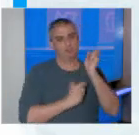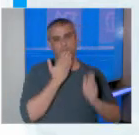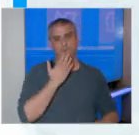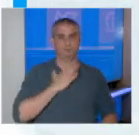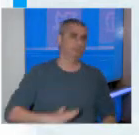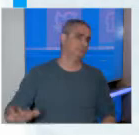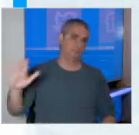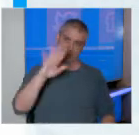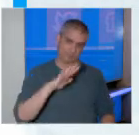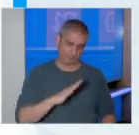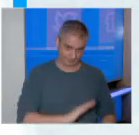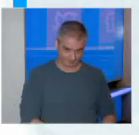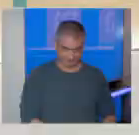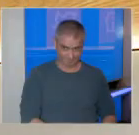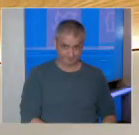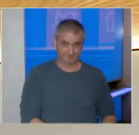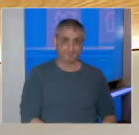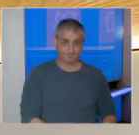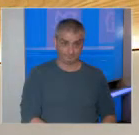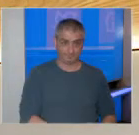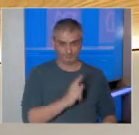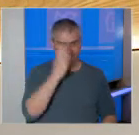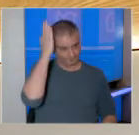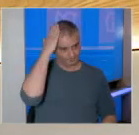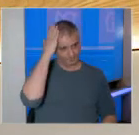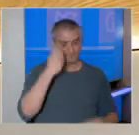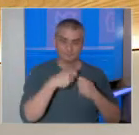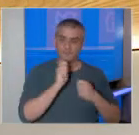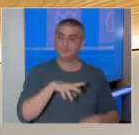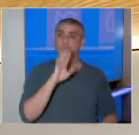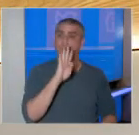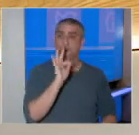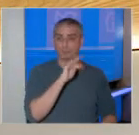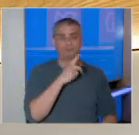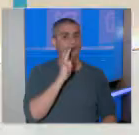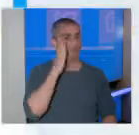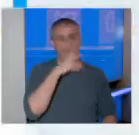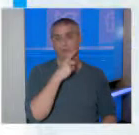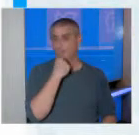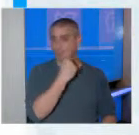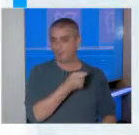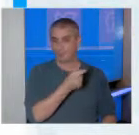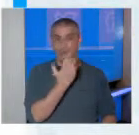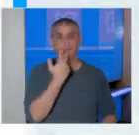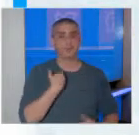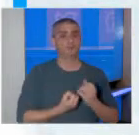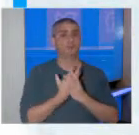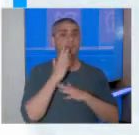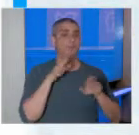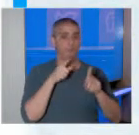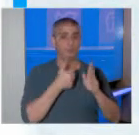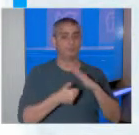כלל אזרחי ישראל. זה בנט. חבר הכנסת בועז טופורובסקי מיש עתיד צייץ, כשנרכיב את